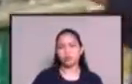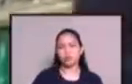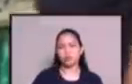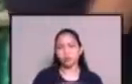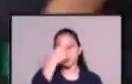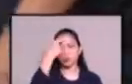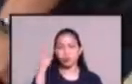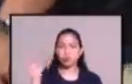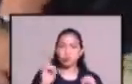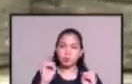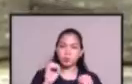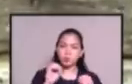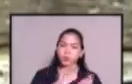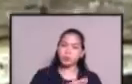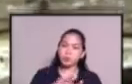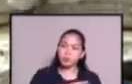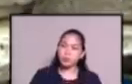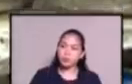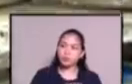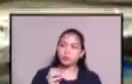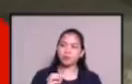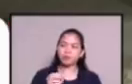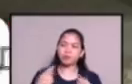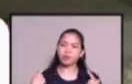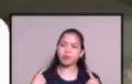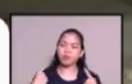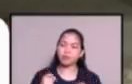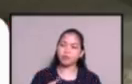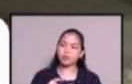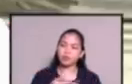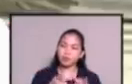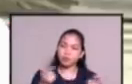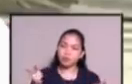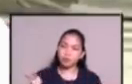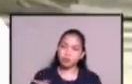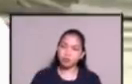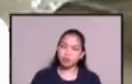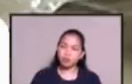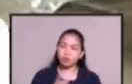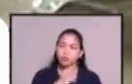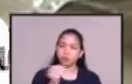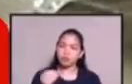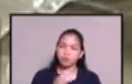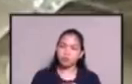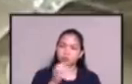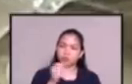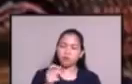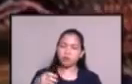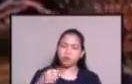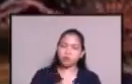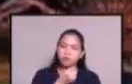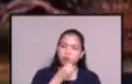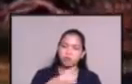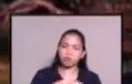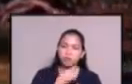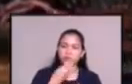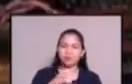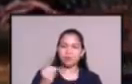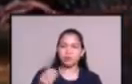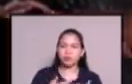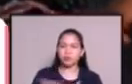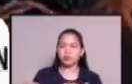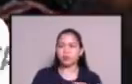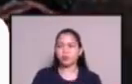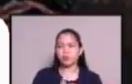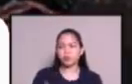Dahil walang panghugas, mabenta ngayon ang mga disposable na plato, baso, kutsara at tinidor. Mabili rin ang mga balde